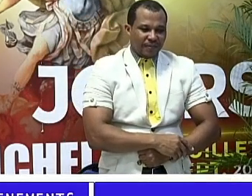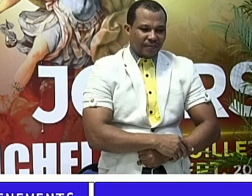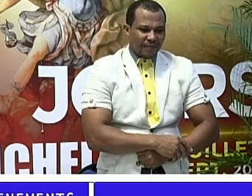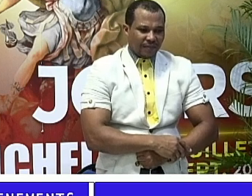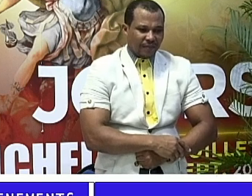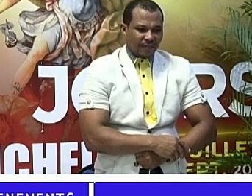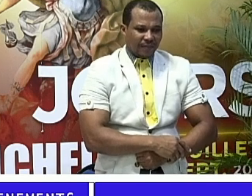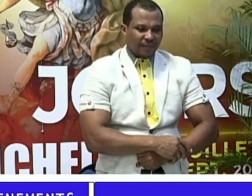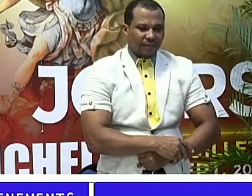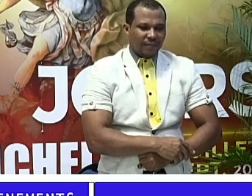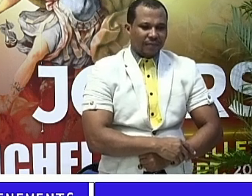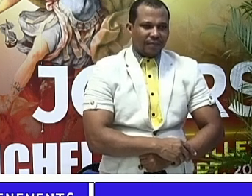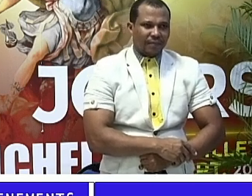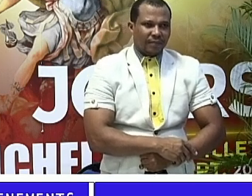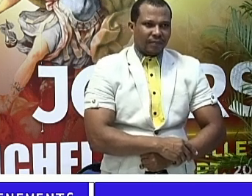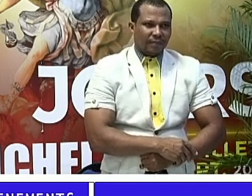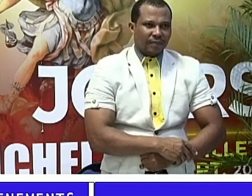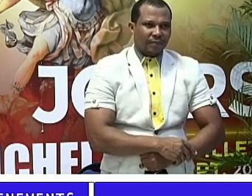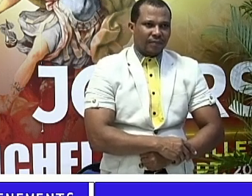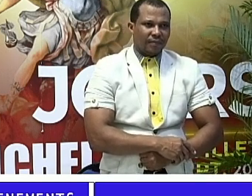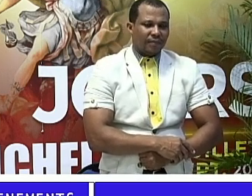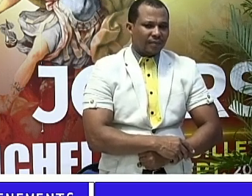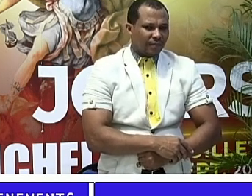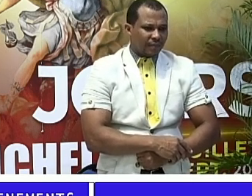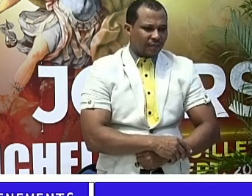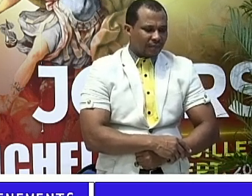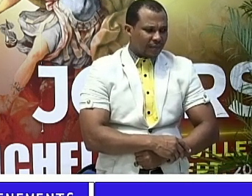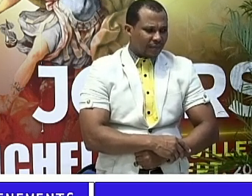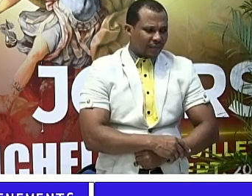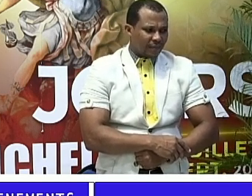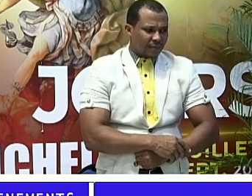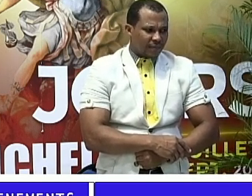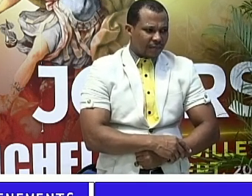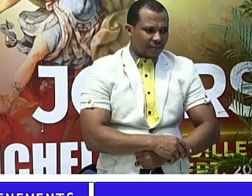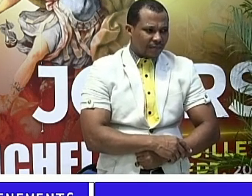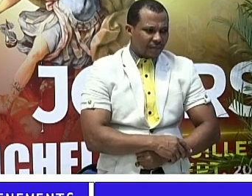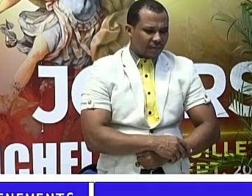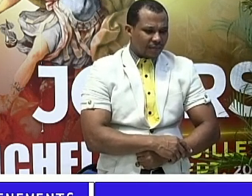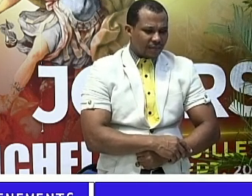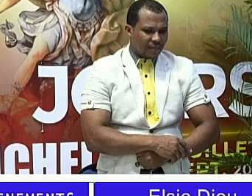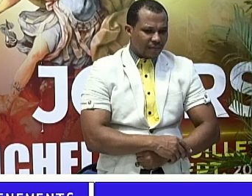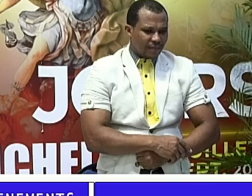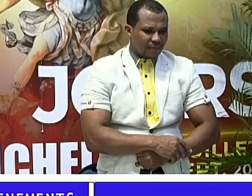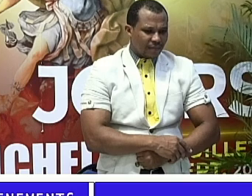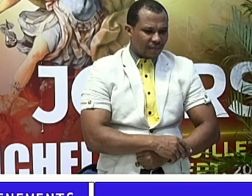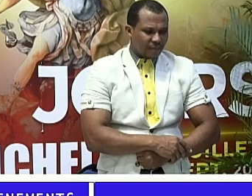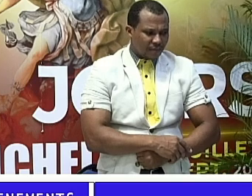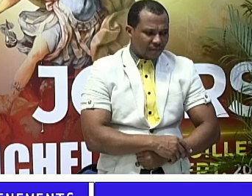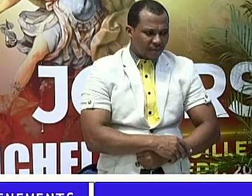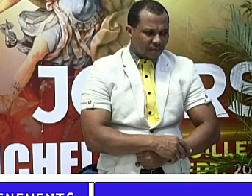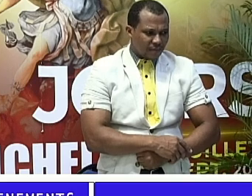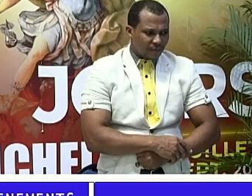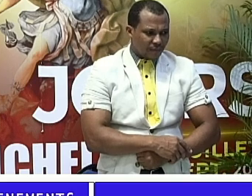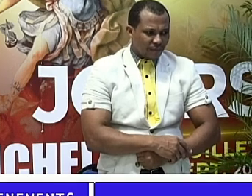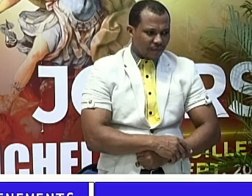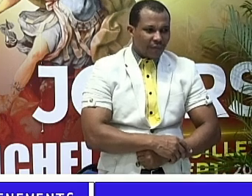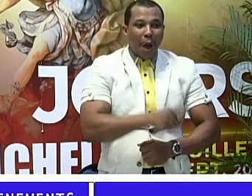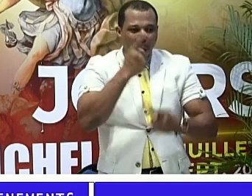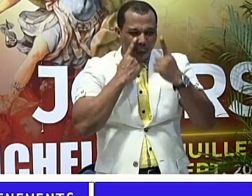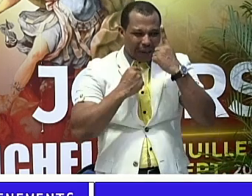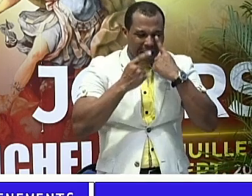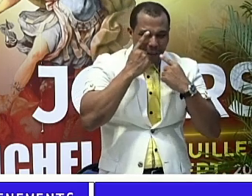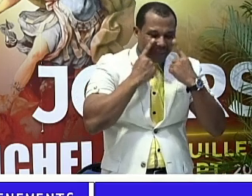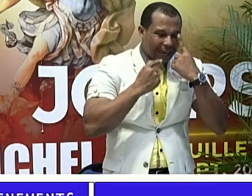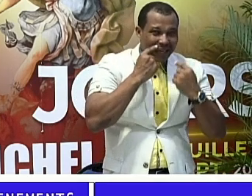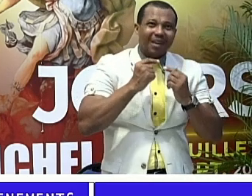Secours pour payer nous Haïti. Secours pour tout le monde qui a couru quitter Kayo. Sécher de l'eau dans les yeux,